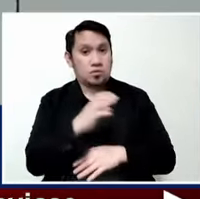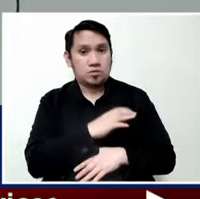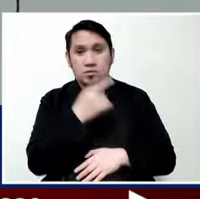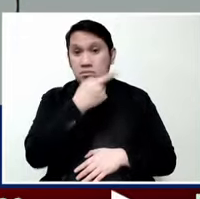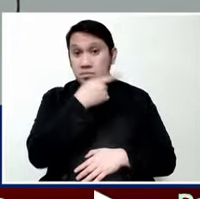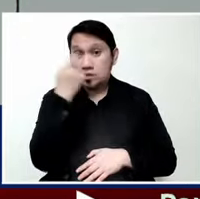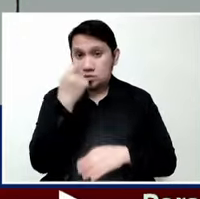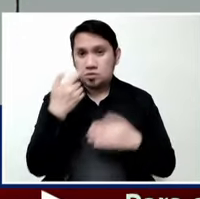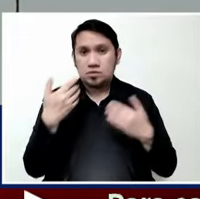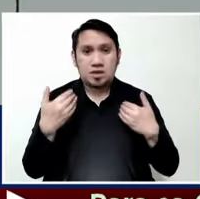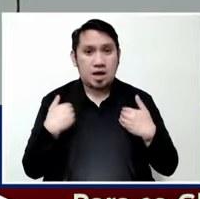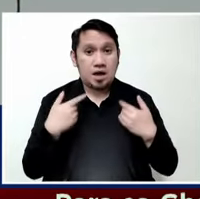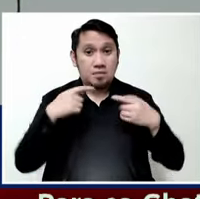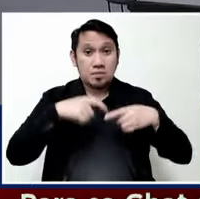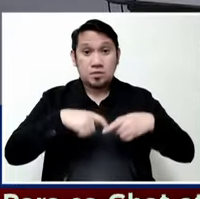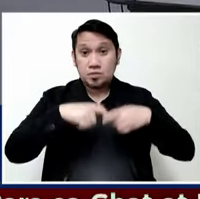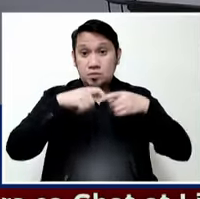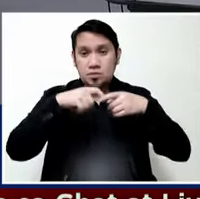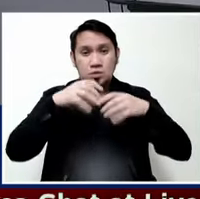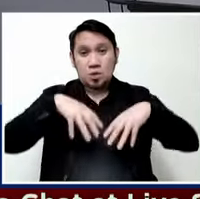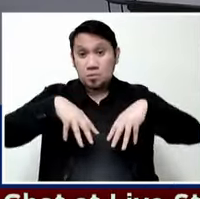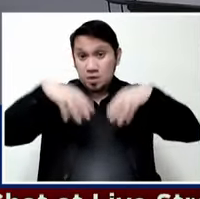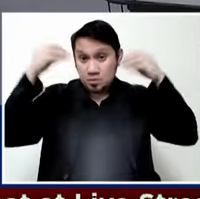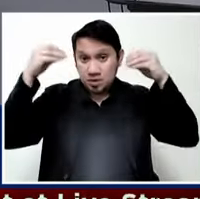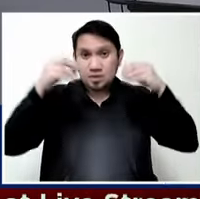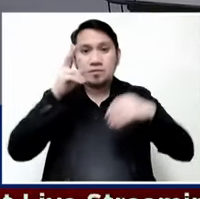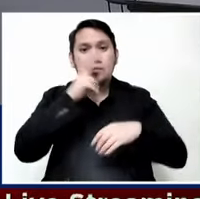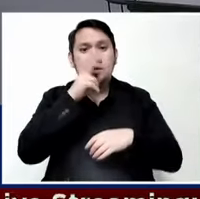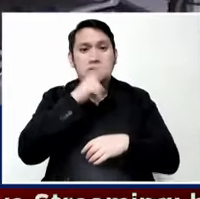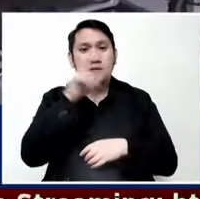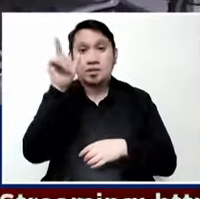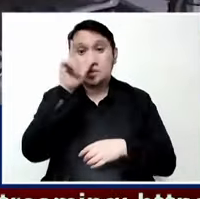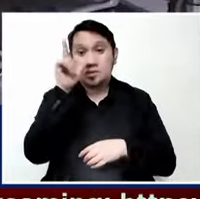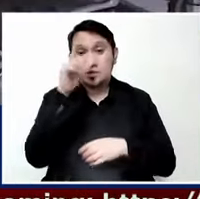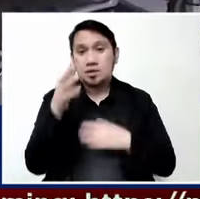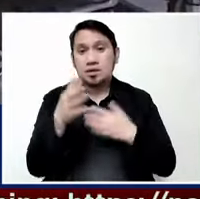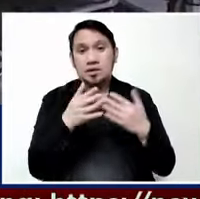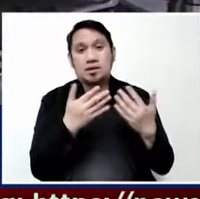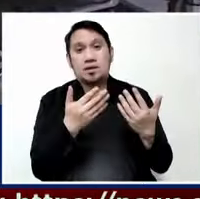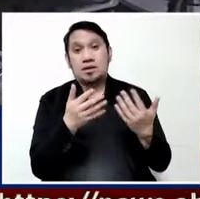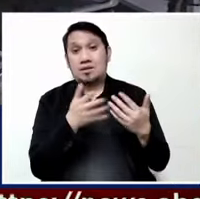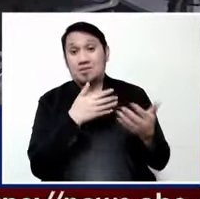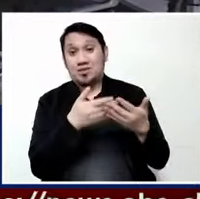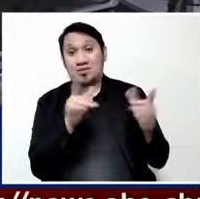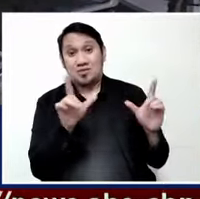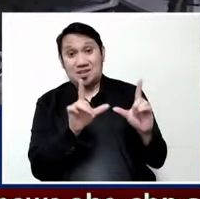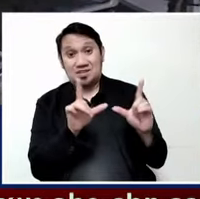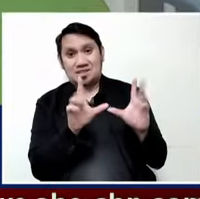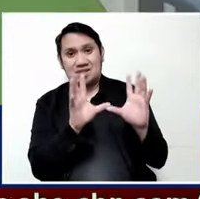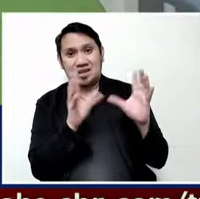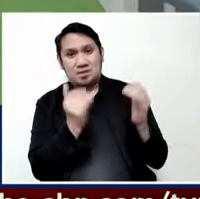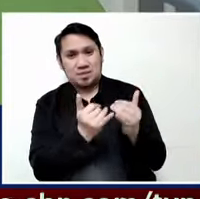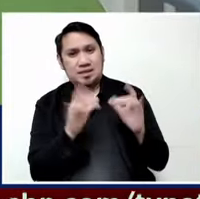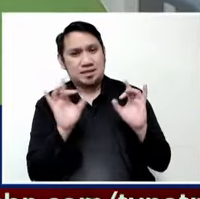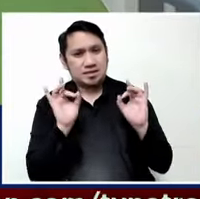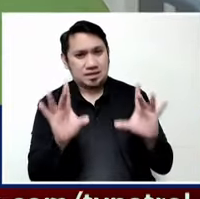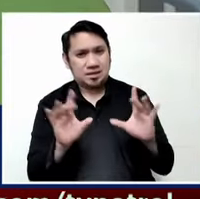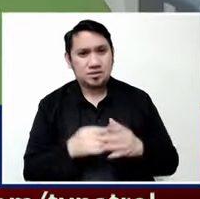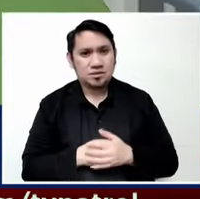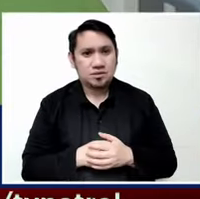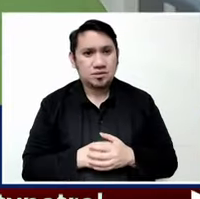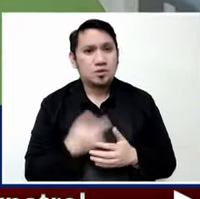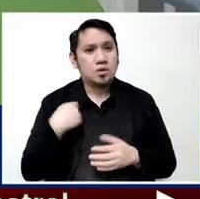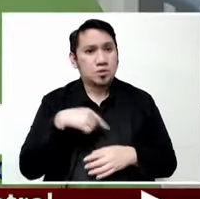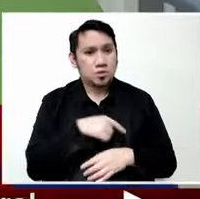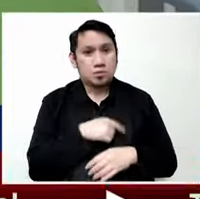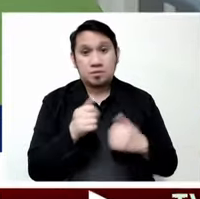serya ng brownout sa Visayas at Luzon, kaya pati ang prangkisa ng kumpanya nanganganib. Kami ay